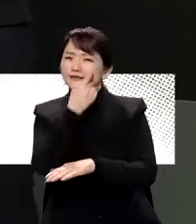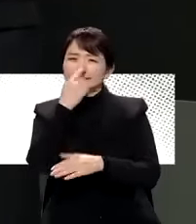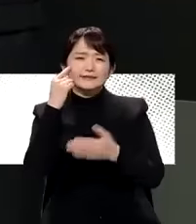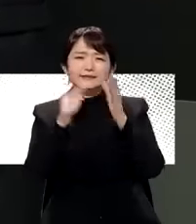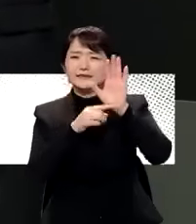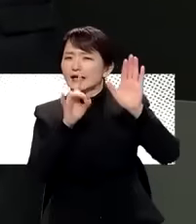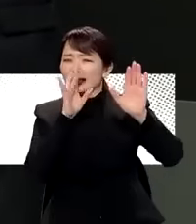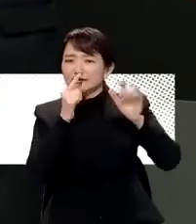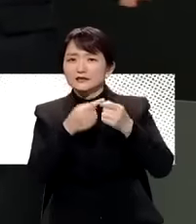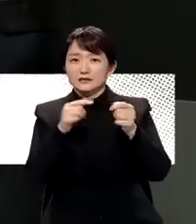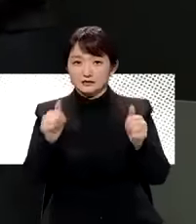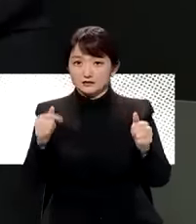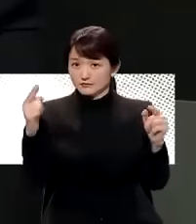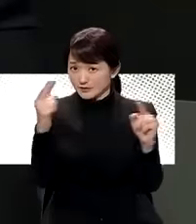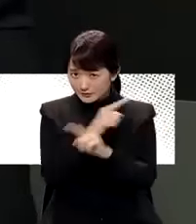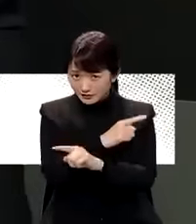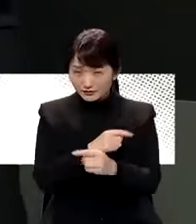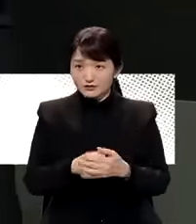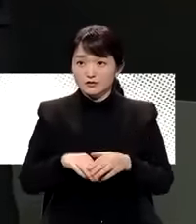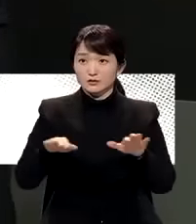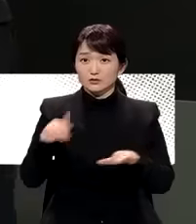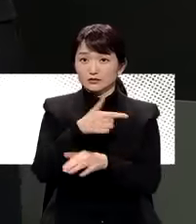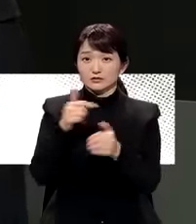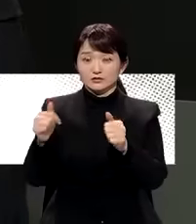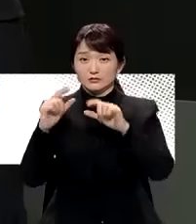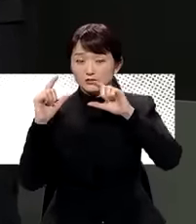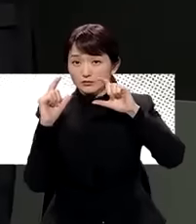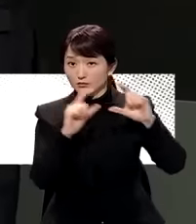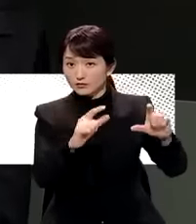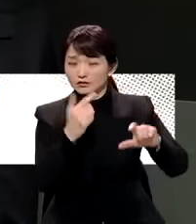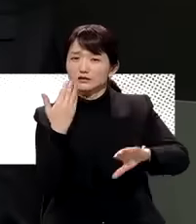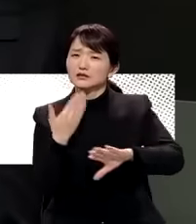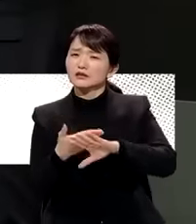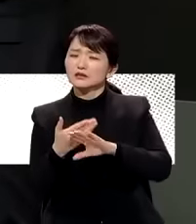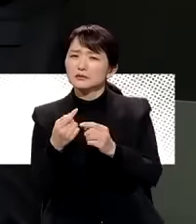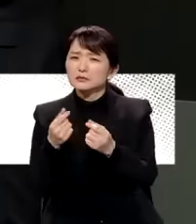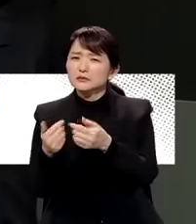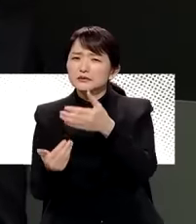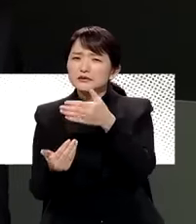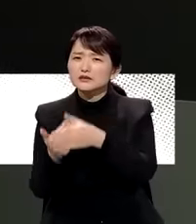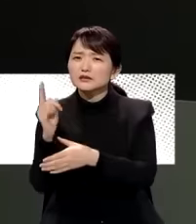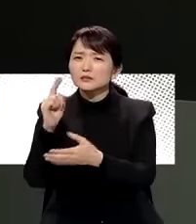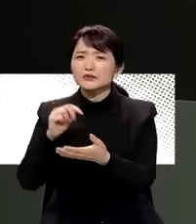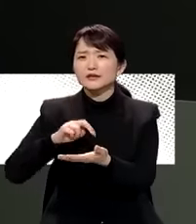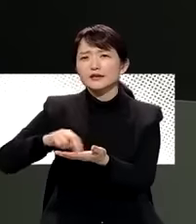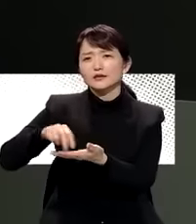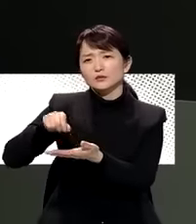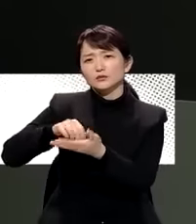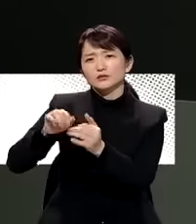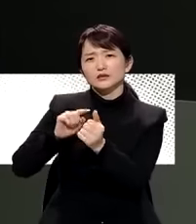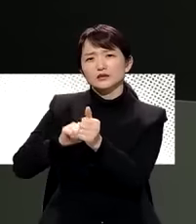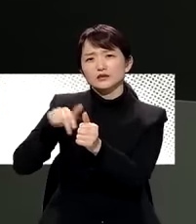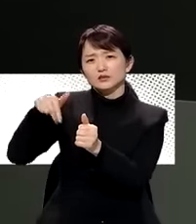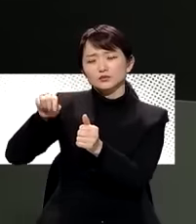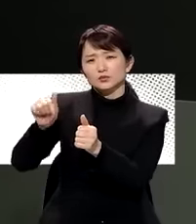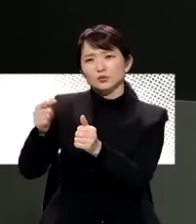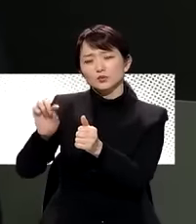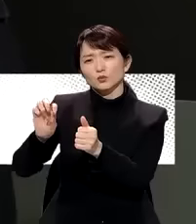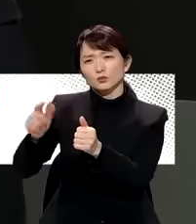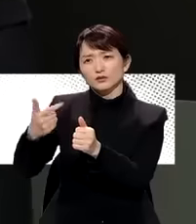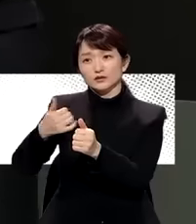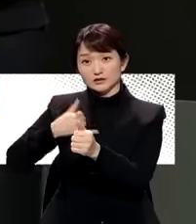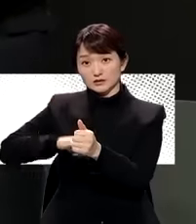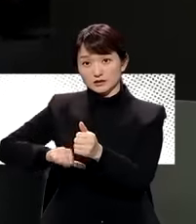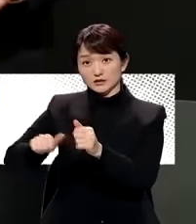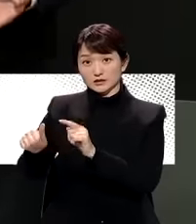원심을 깼습니다 자 오늘 대법원 판단 다른 유사 사건 특히 당장이 웹툰 작가 주호민 씨 자녀 사건 그